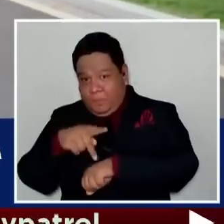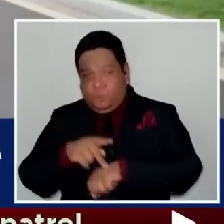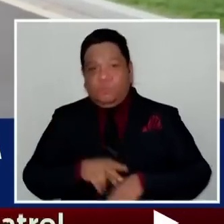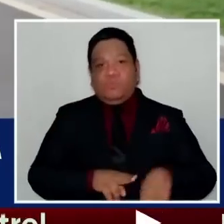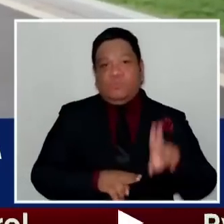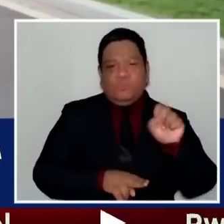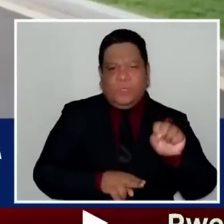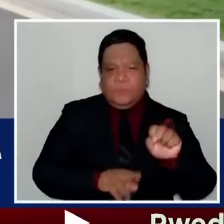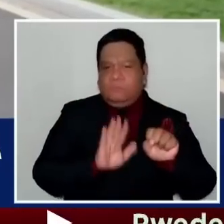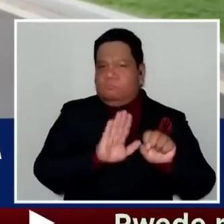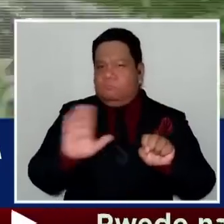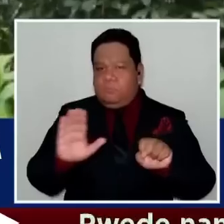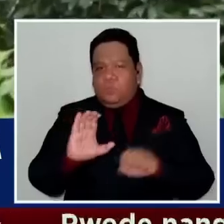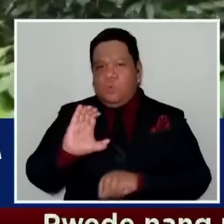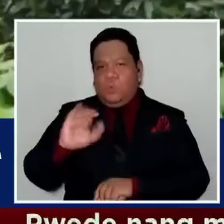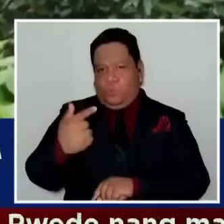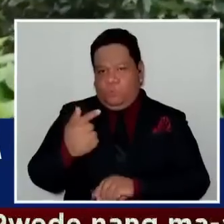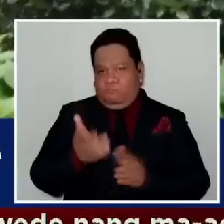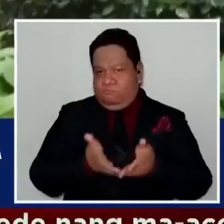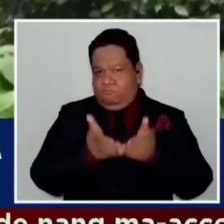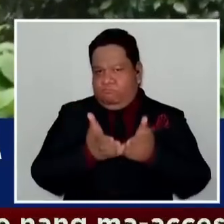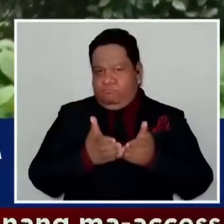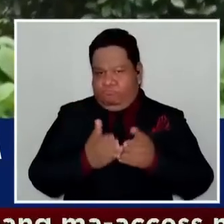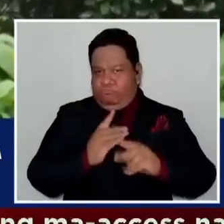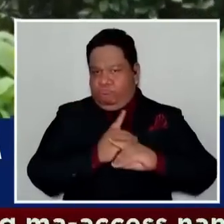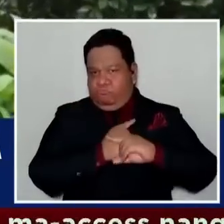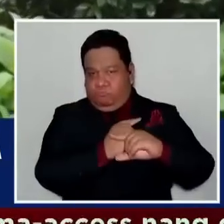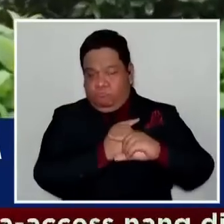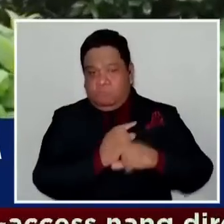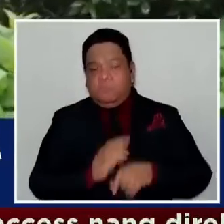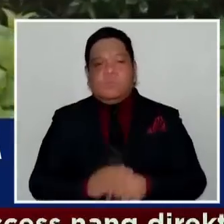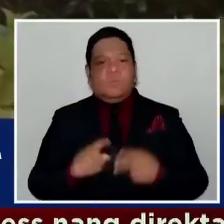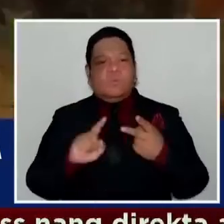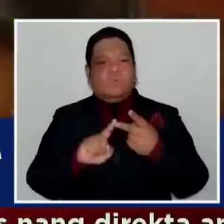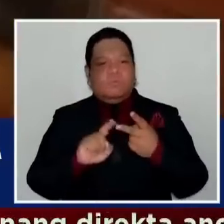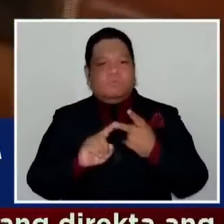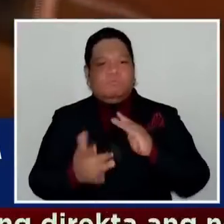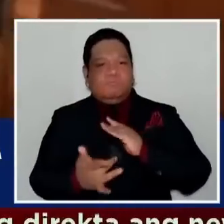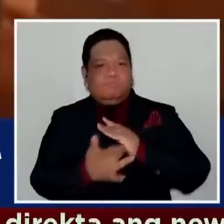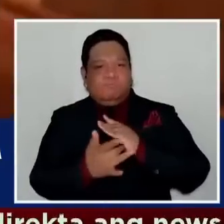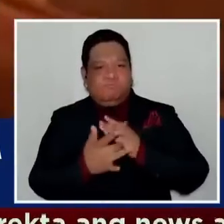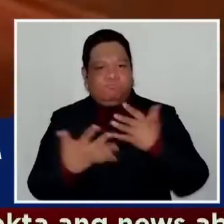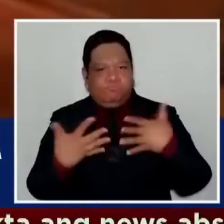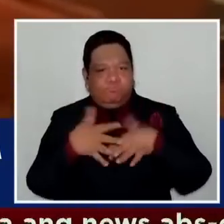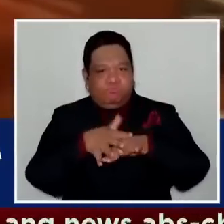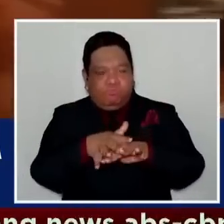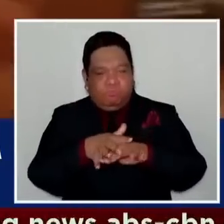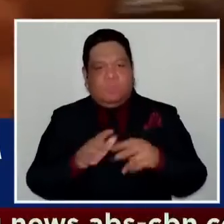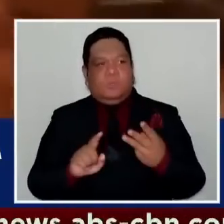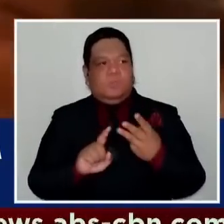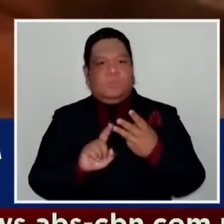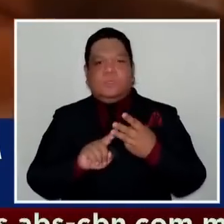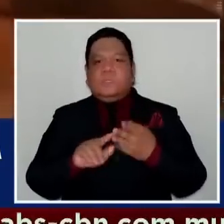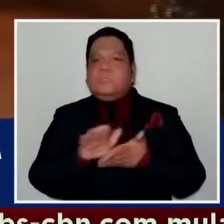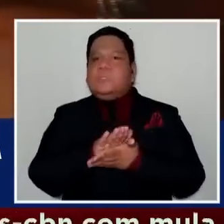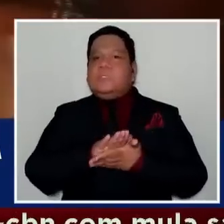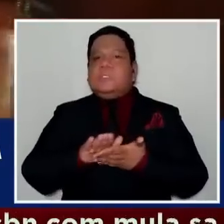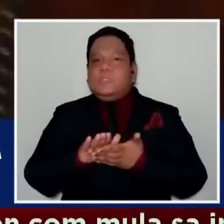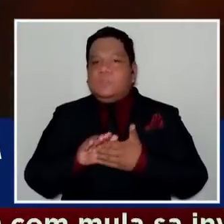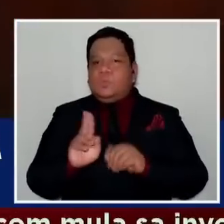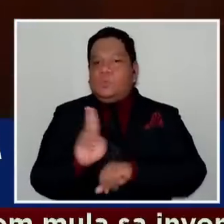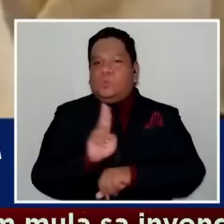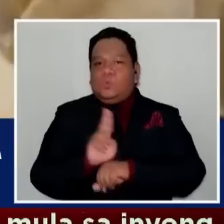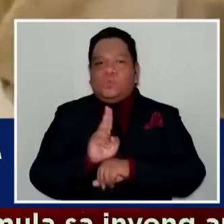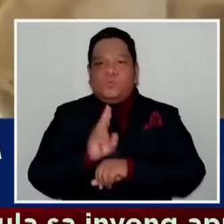ng dalawang bansa tungo sa digital inclusion at clean energy economy. Una na nagkaharap ang dalawang opisyal sa pagbisita ni Harris